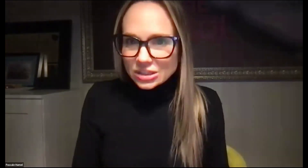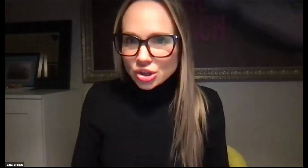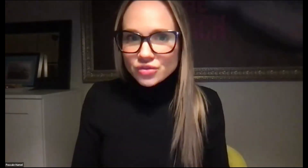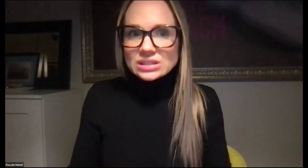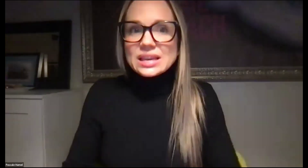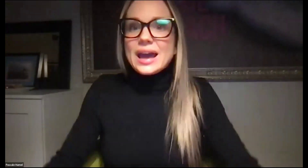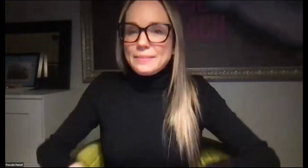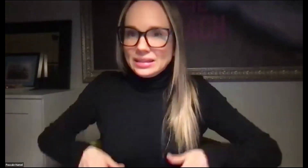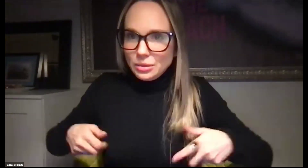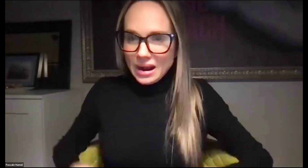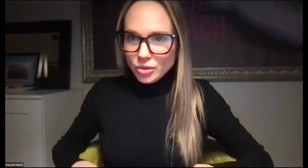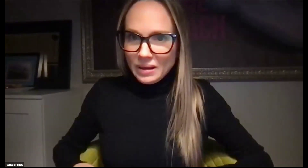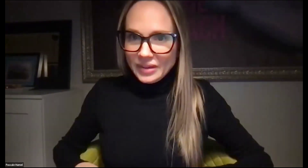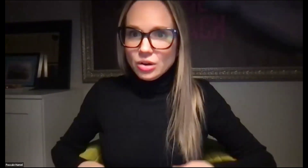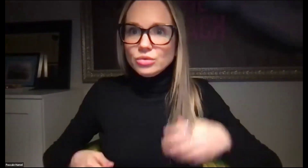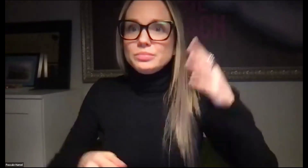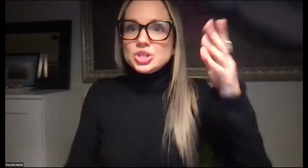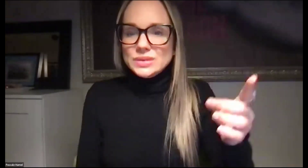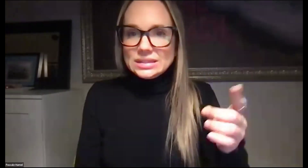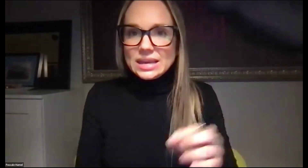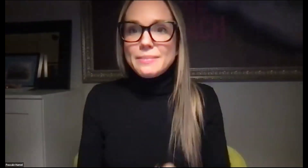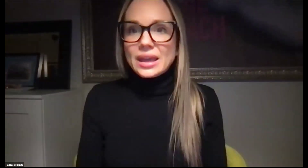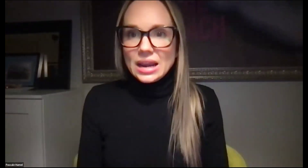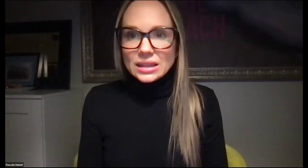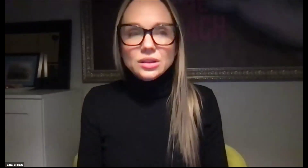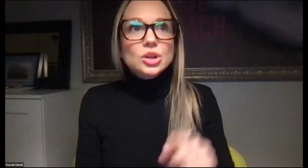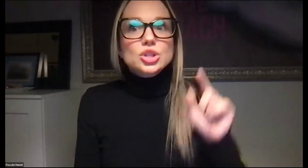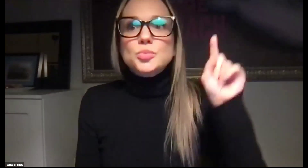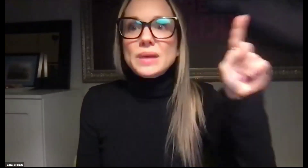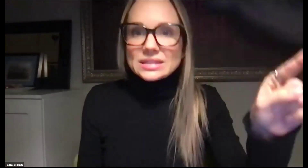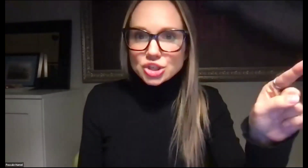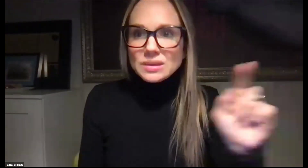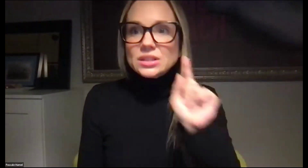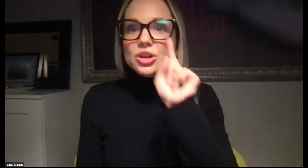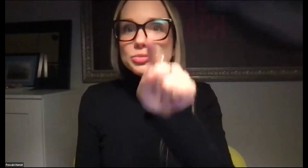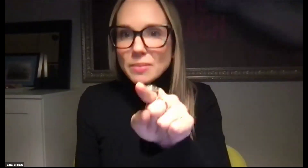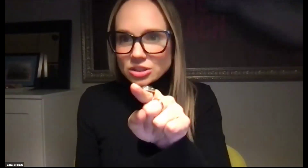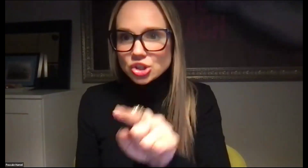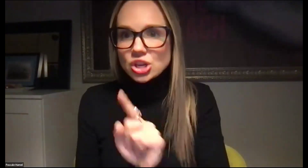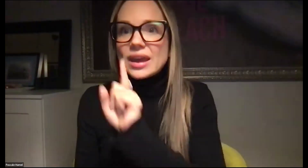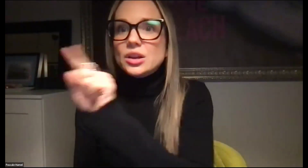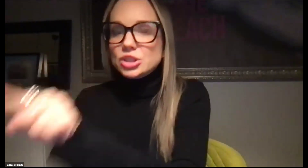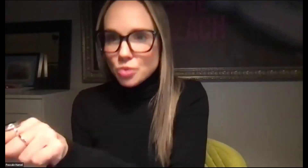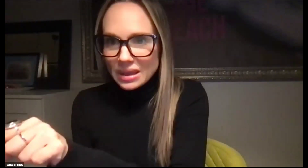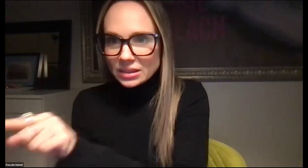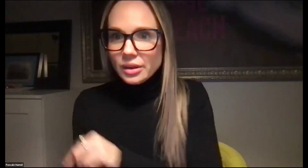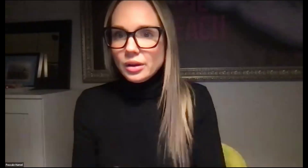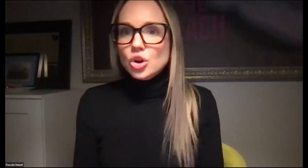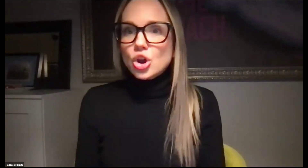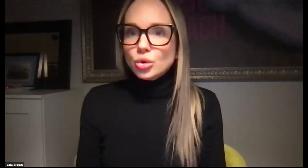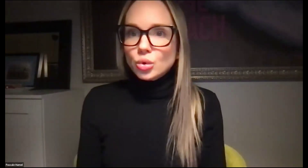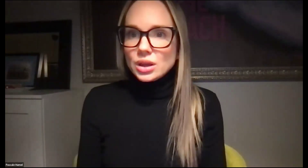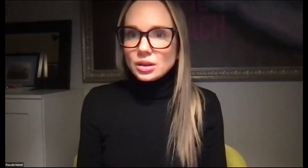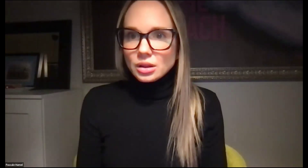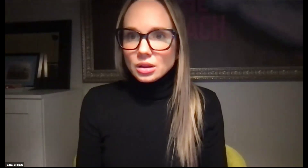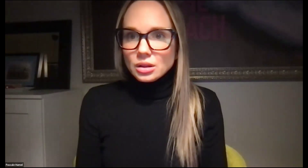Fait que c'est ce que je faisais. Elle mettait une paire de pantalons, puis je lui disais, Marie-Hélène, tu peux mettre cette chemise-là, tu peux mettre ce chandail-là, tu peux mettre